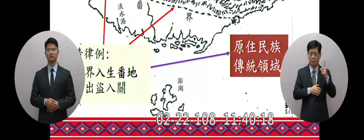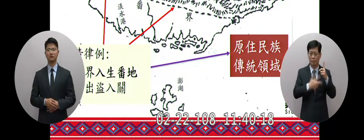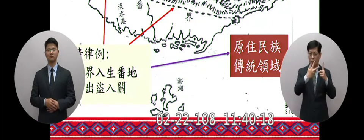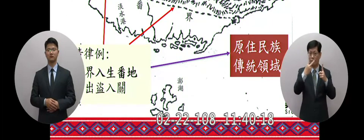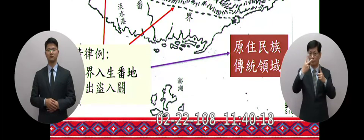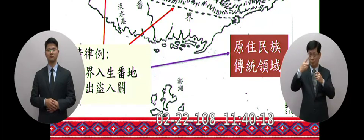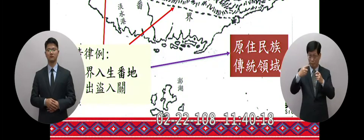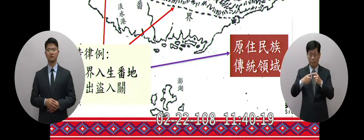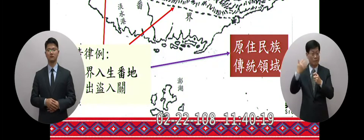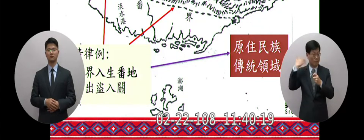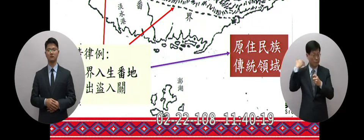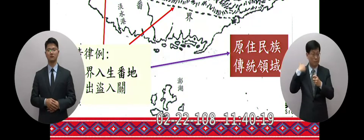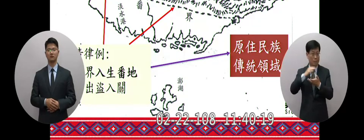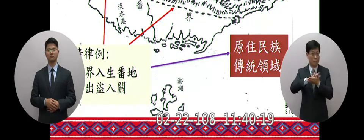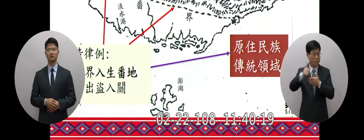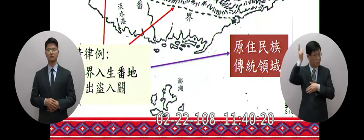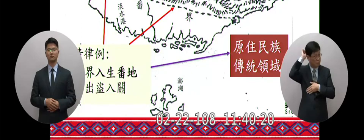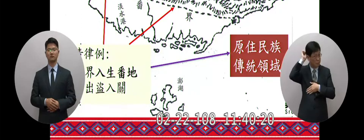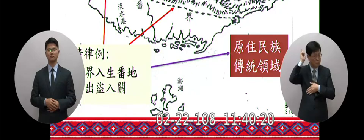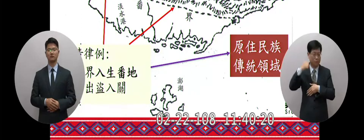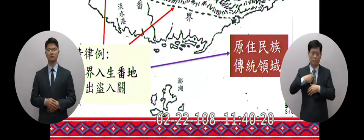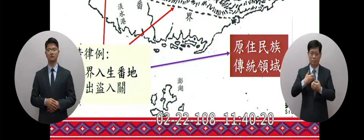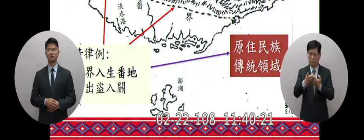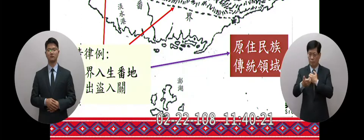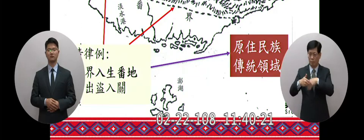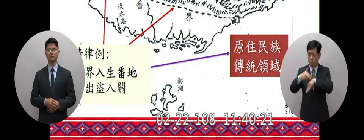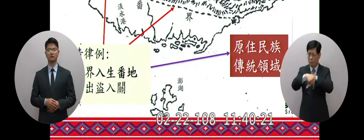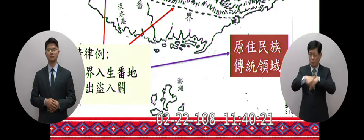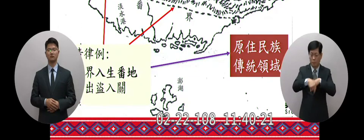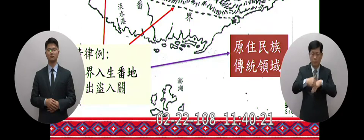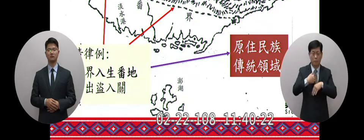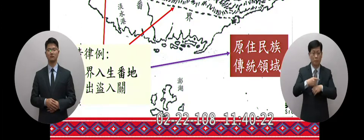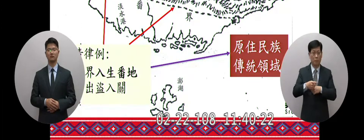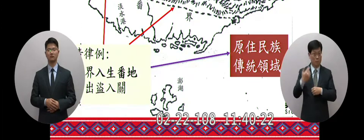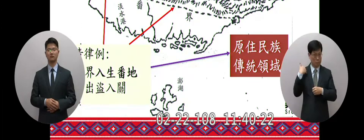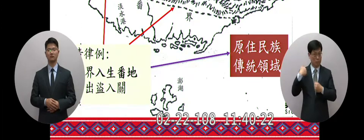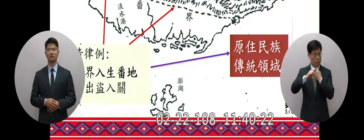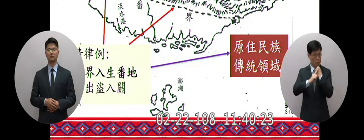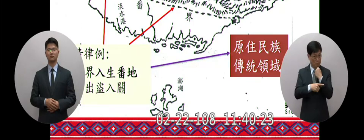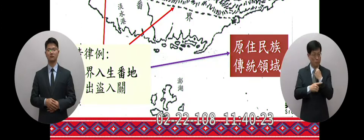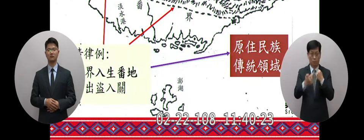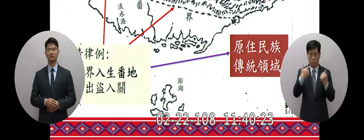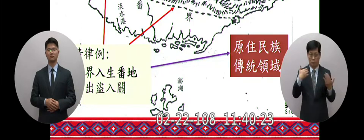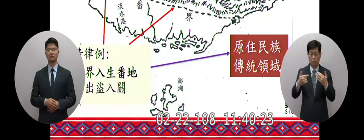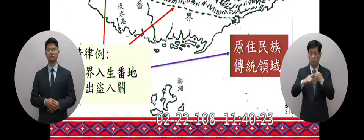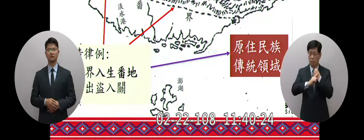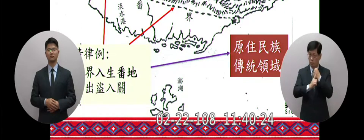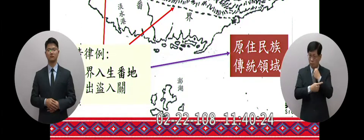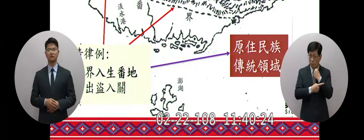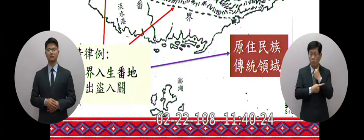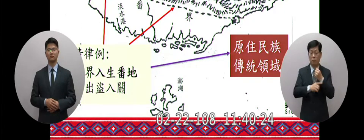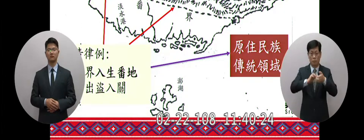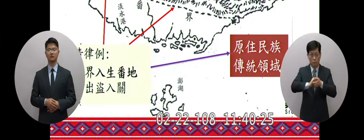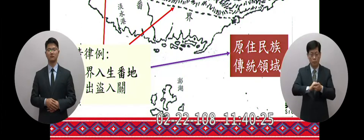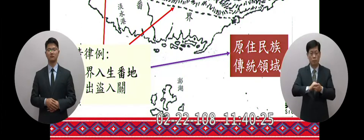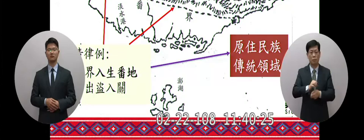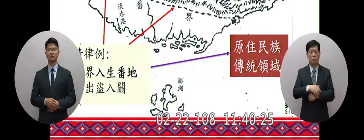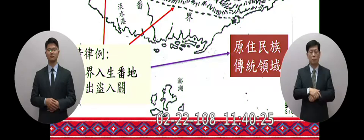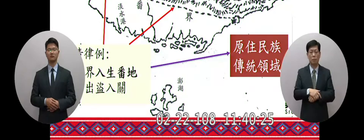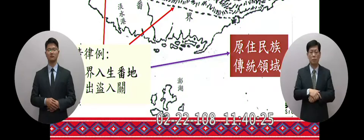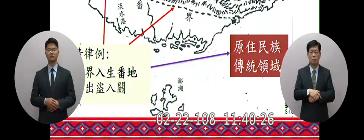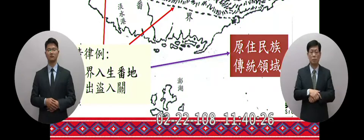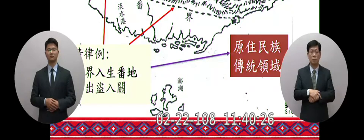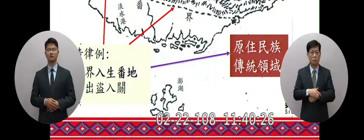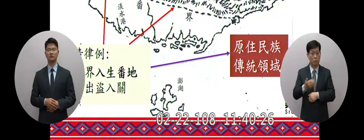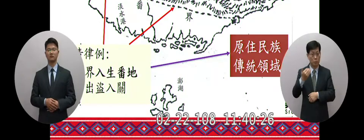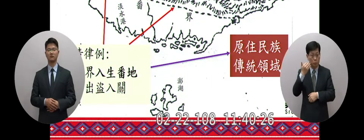1722年清朝康熙划设的藩界，大清律例是法律哦。大清律例说，民